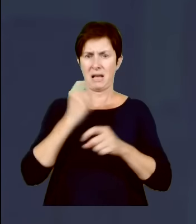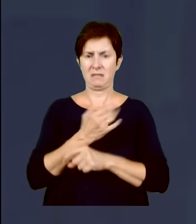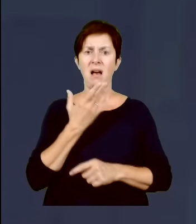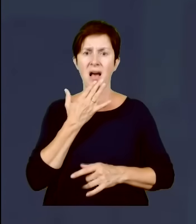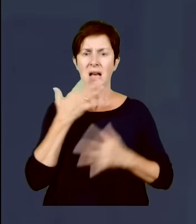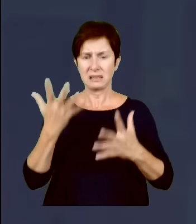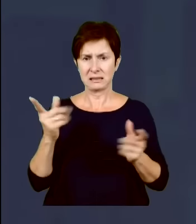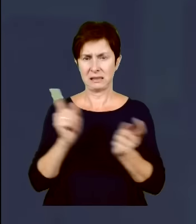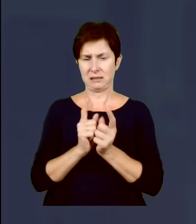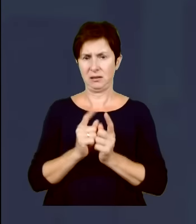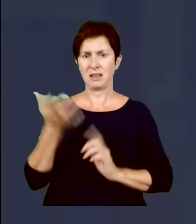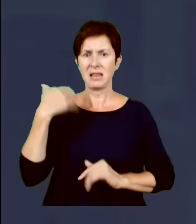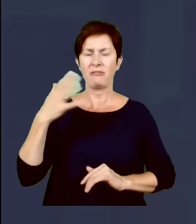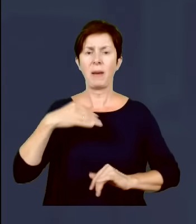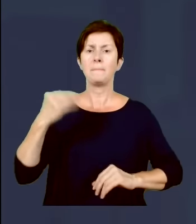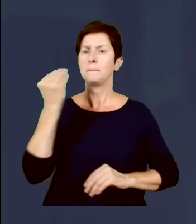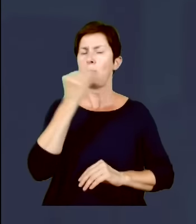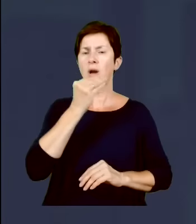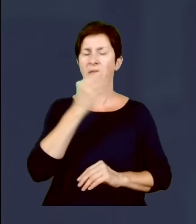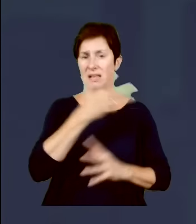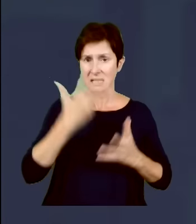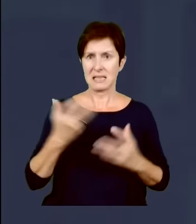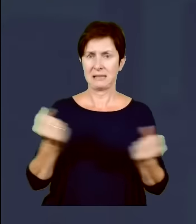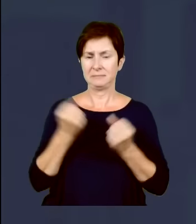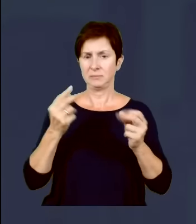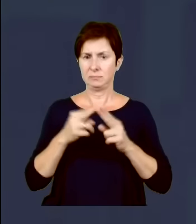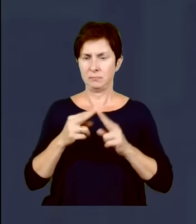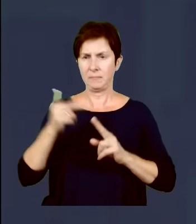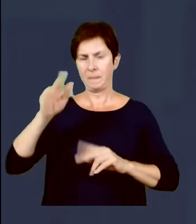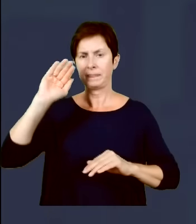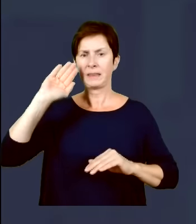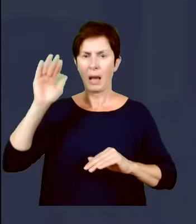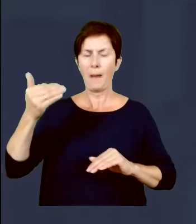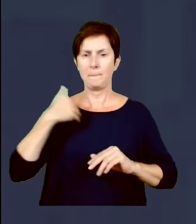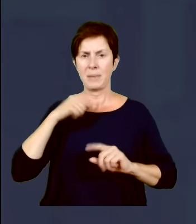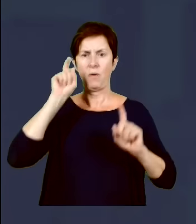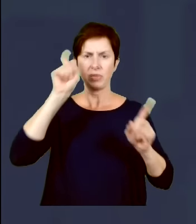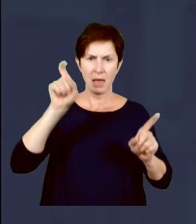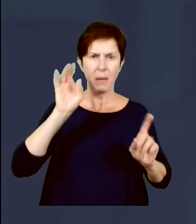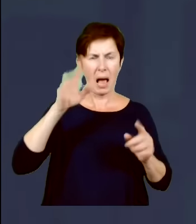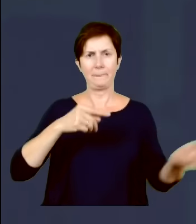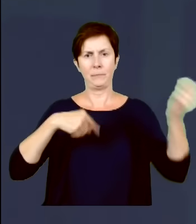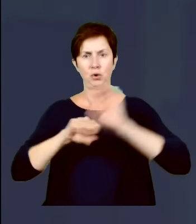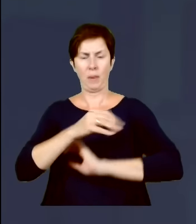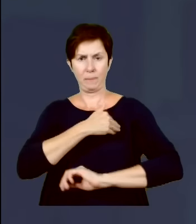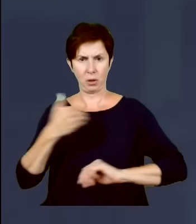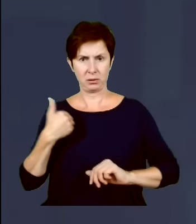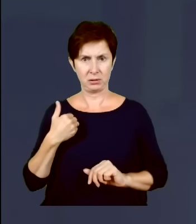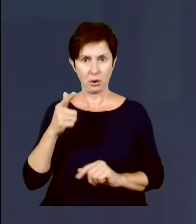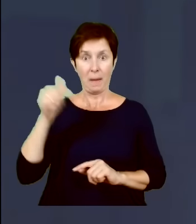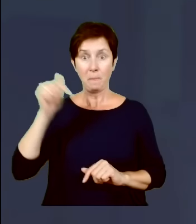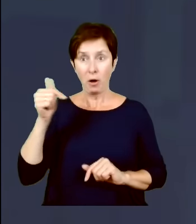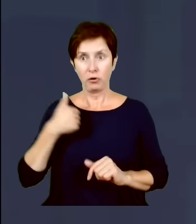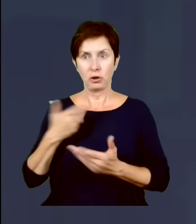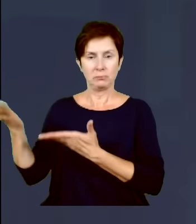władza morawi jze tą wizytę i on wreszcie się zdecydował bo był w Niemczech wpadł do Polski to zamiast go przyjąć tutaj